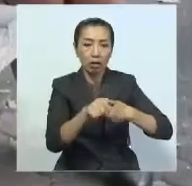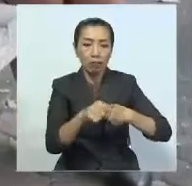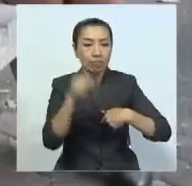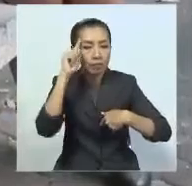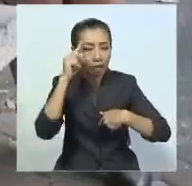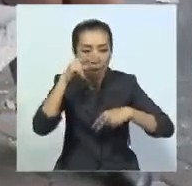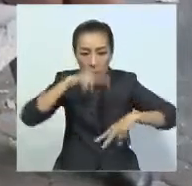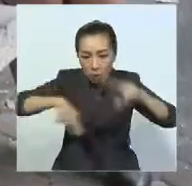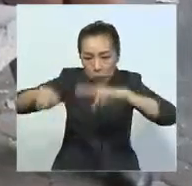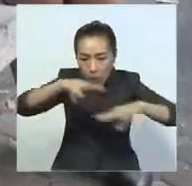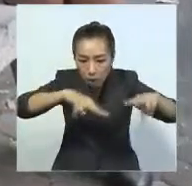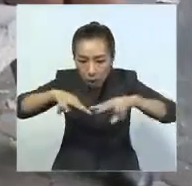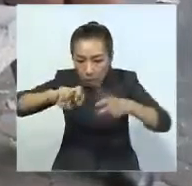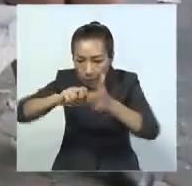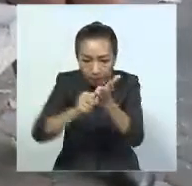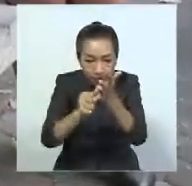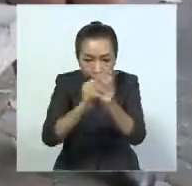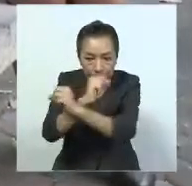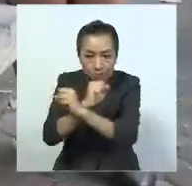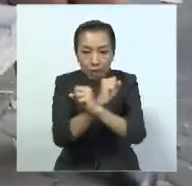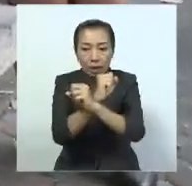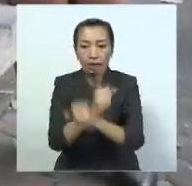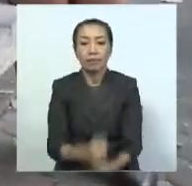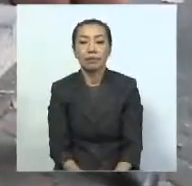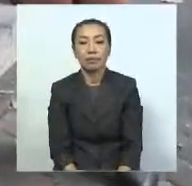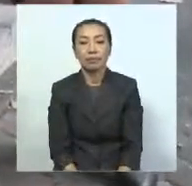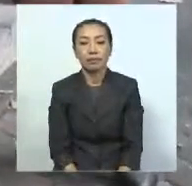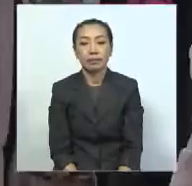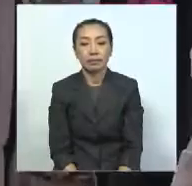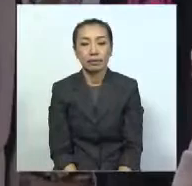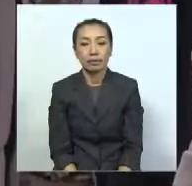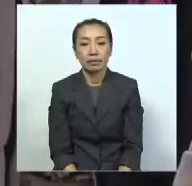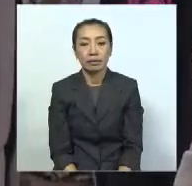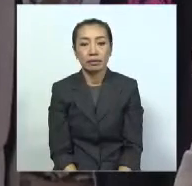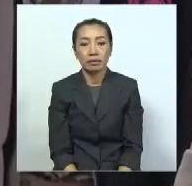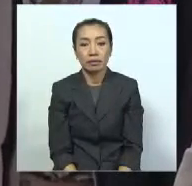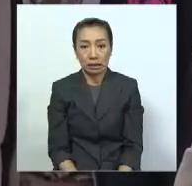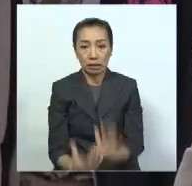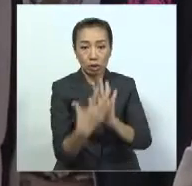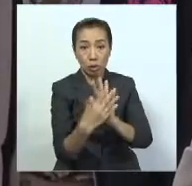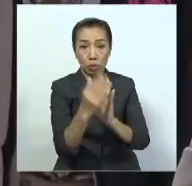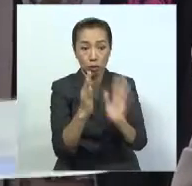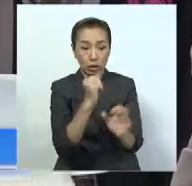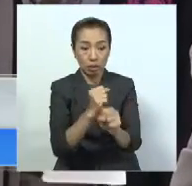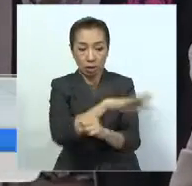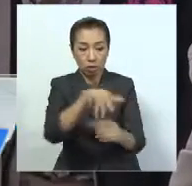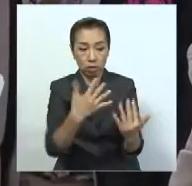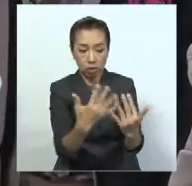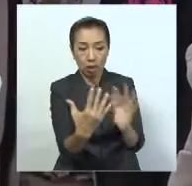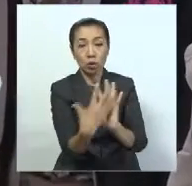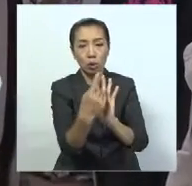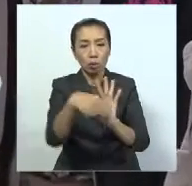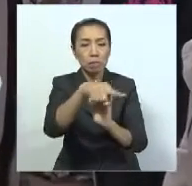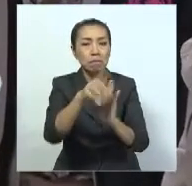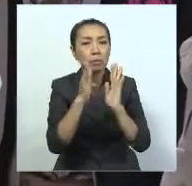การสอดส่องดูแลป้องกันปัญหาอาชญากรรมด้วยค่ะ มีการอบรมเจ้าหน้าที่ที่เกี่ยวข้องนะคะไม่ว่าเจ้าที่บริ